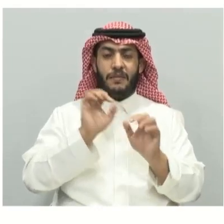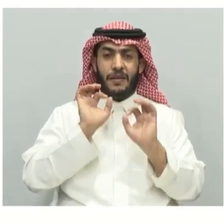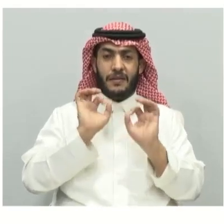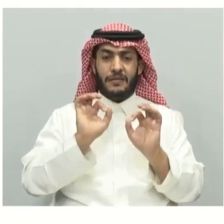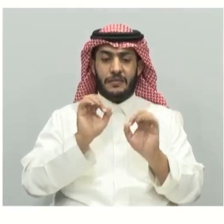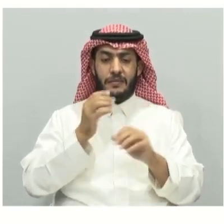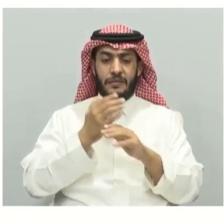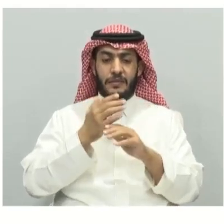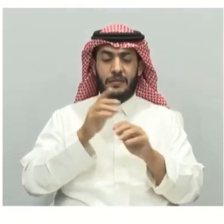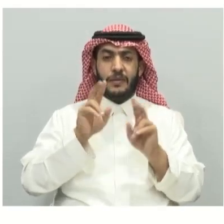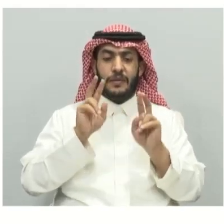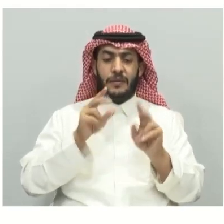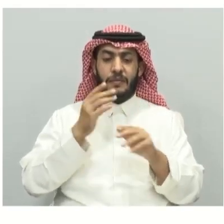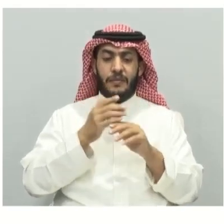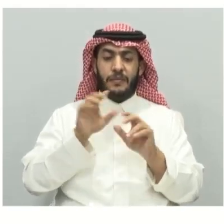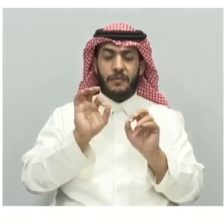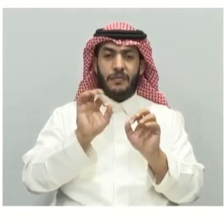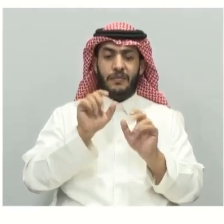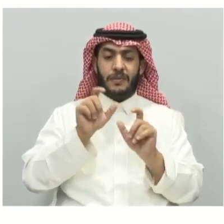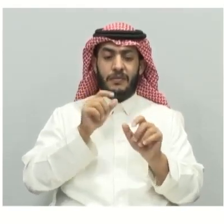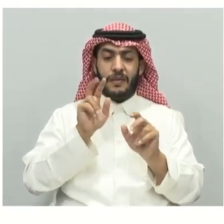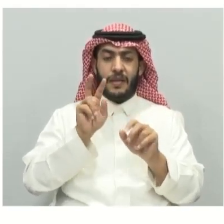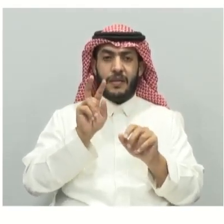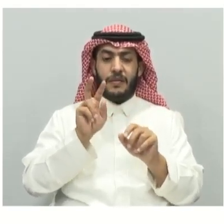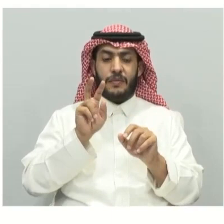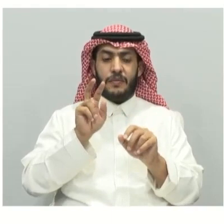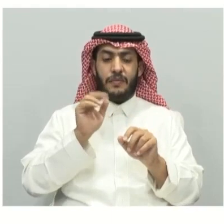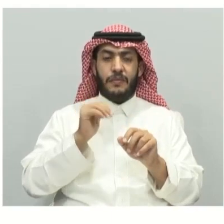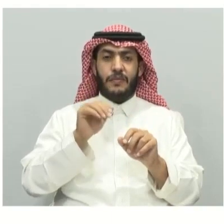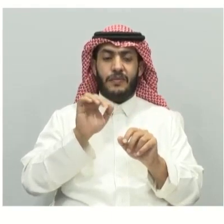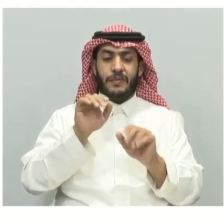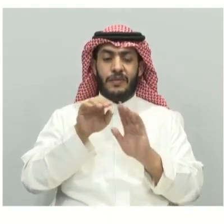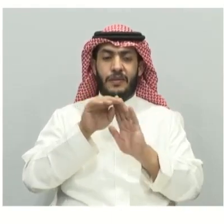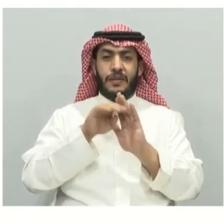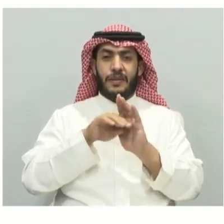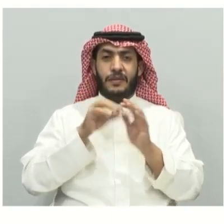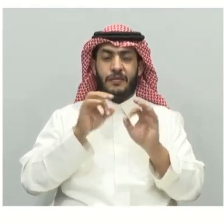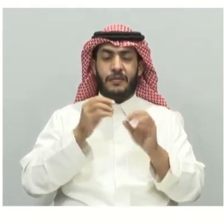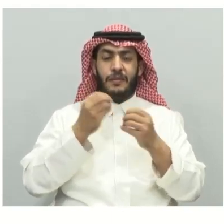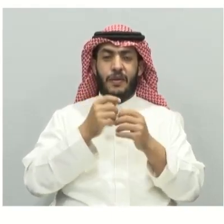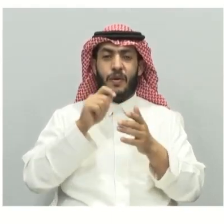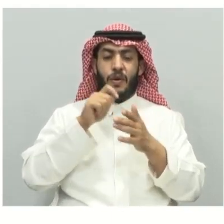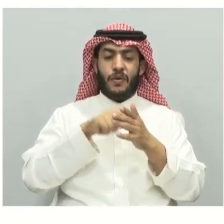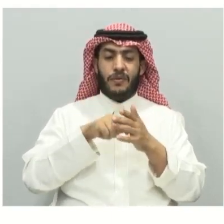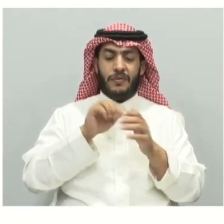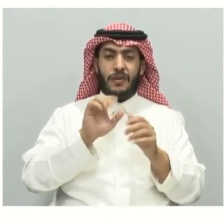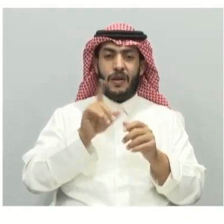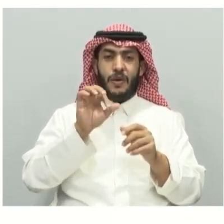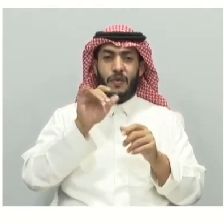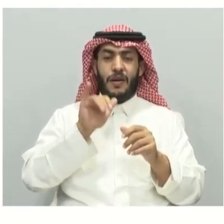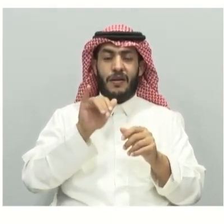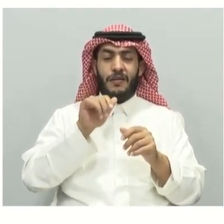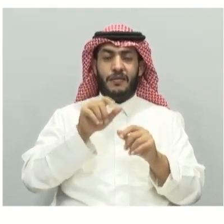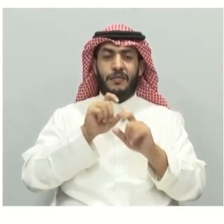منه وثبتهم في تحديد من يرمونه بالكذب ووضع الحديث وهكذا سائر احكامهم على الرواه